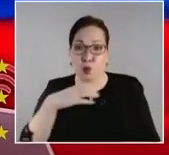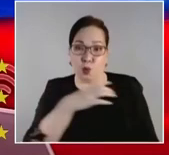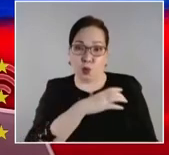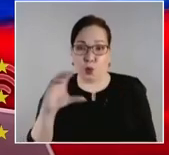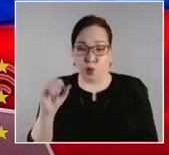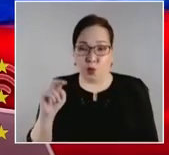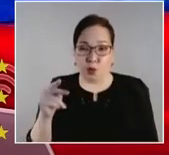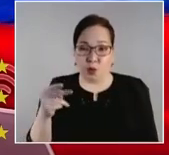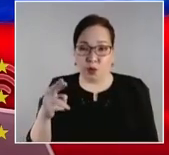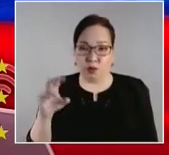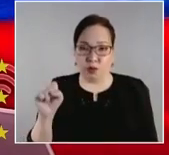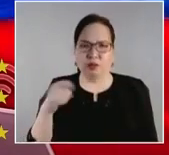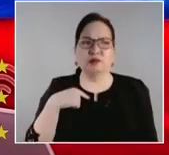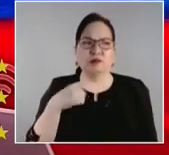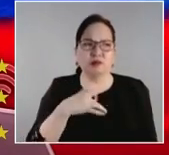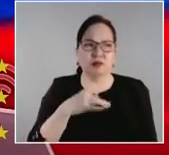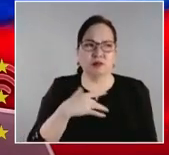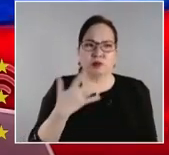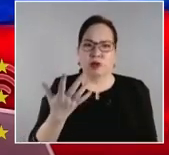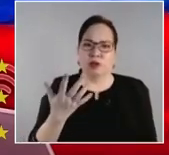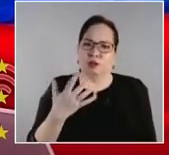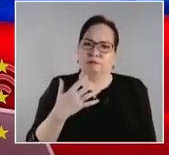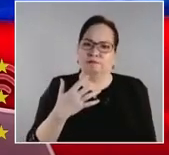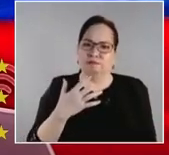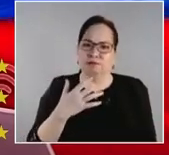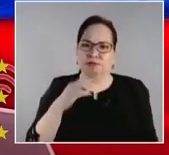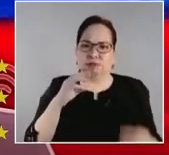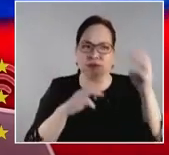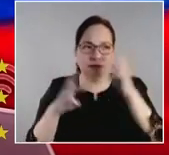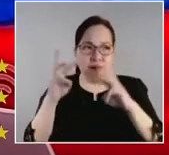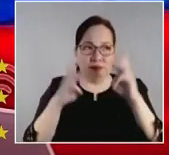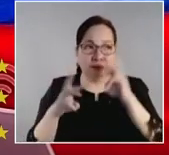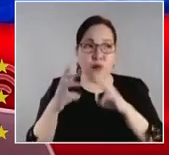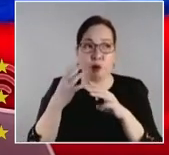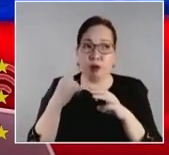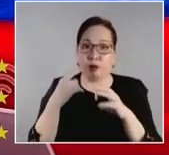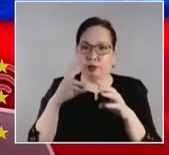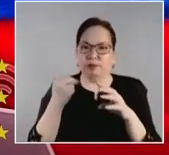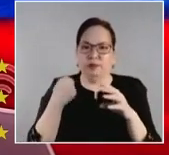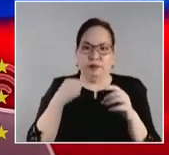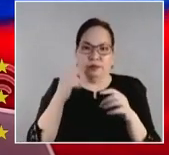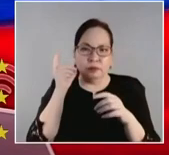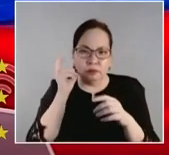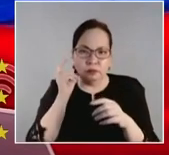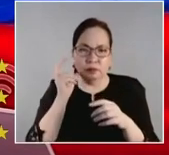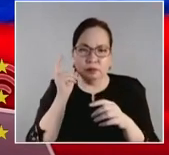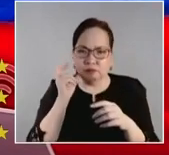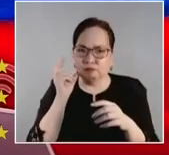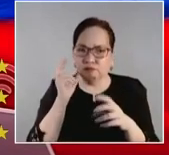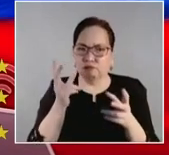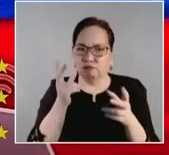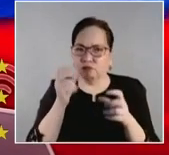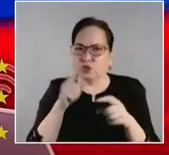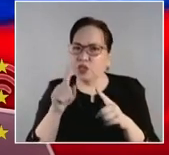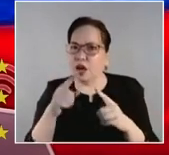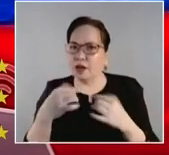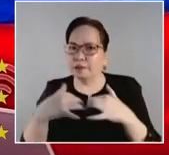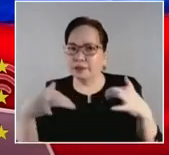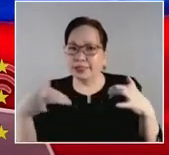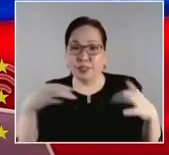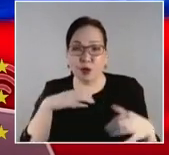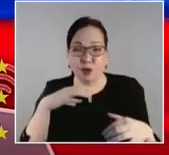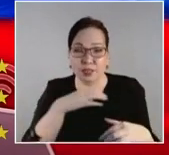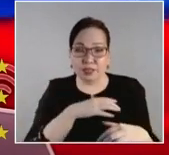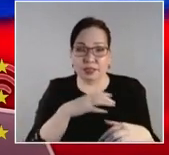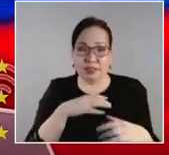do something because nung pinakikinggan ko po yung congressional hearing, yung mga